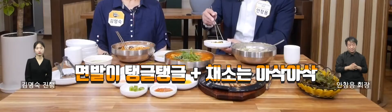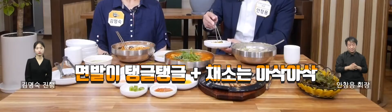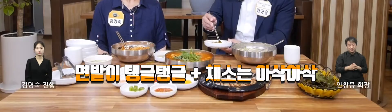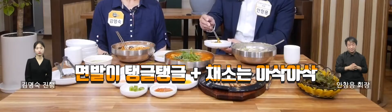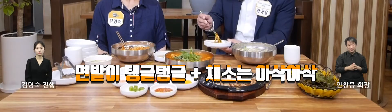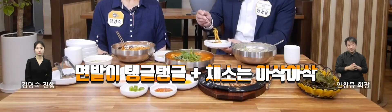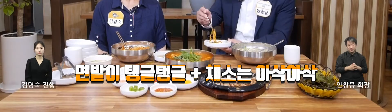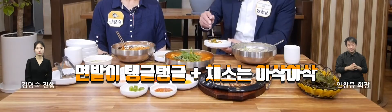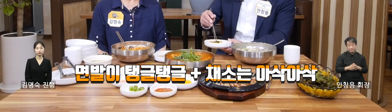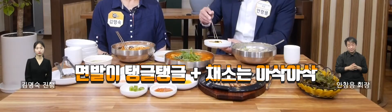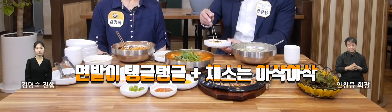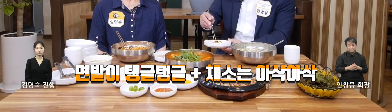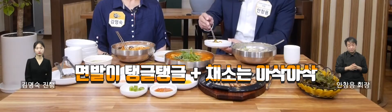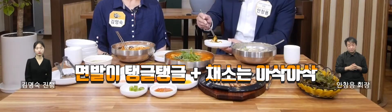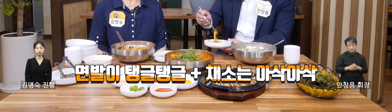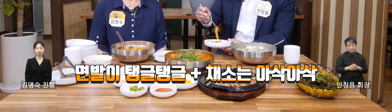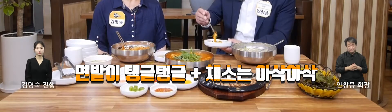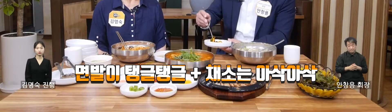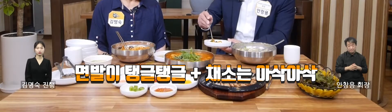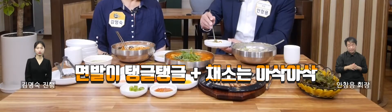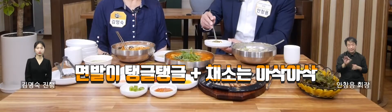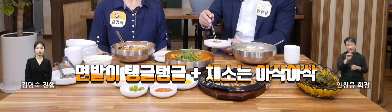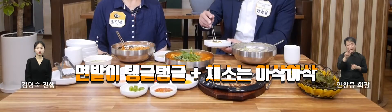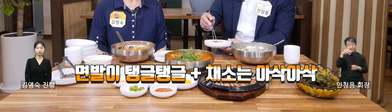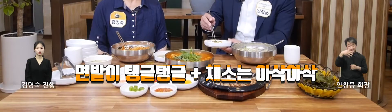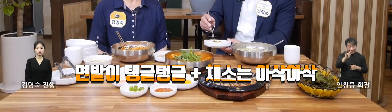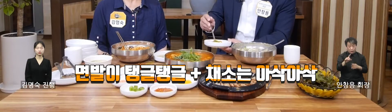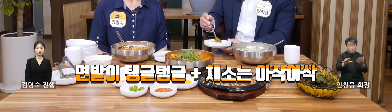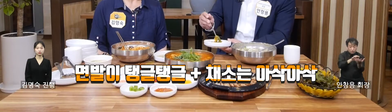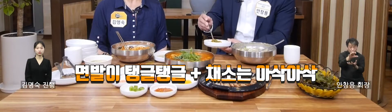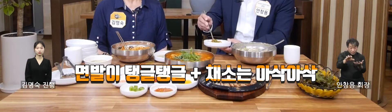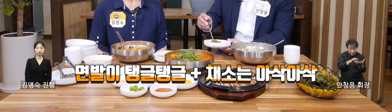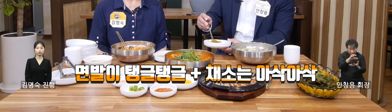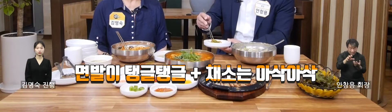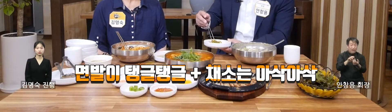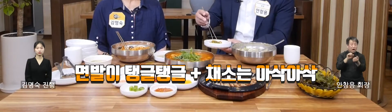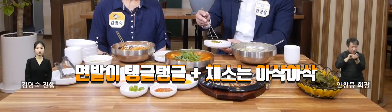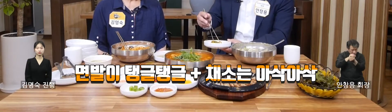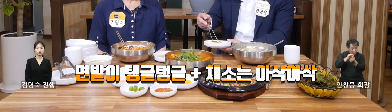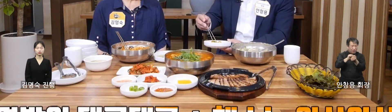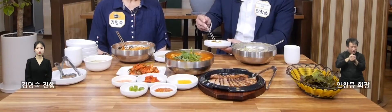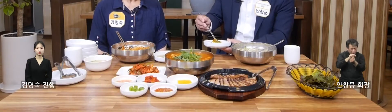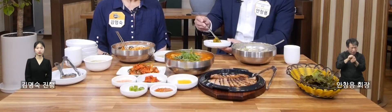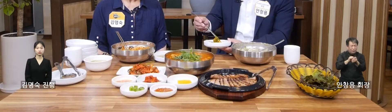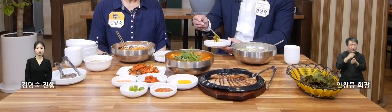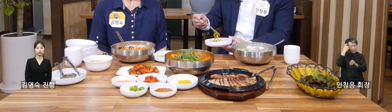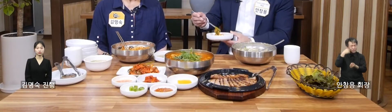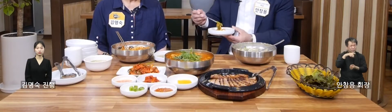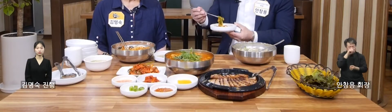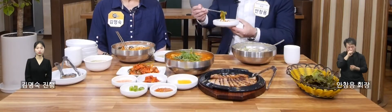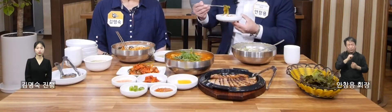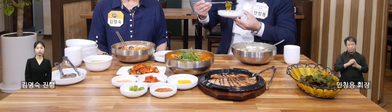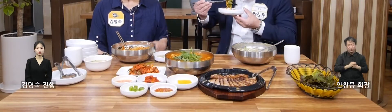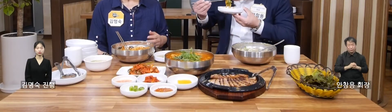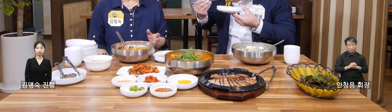거기에 이제 야채가 들어가니까 아삭아삭하게 같이 씹히고 좋은 것 같아요.